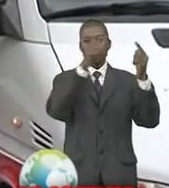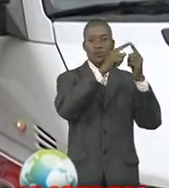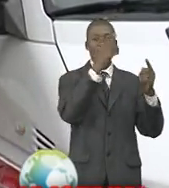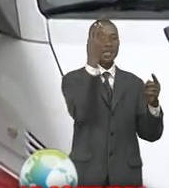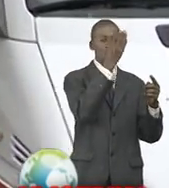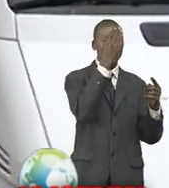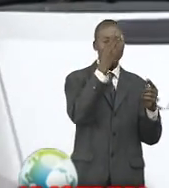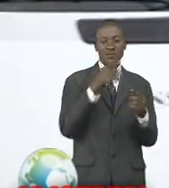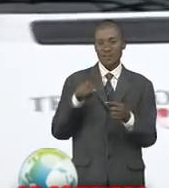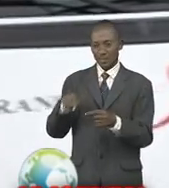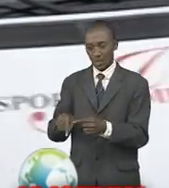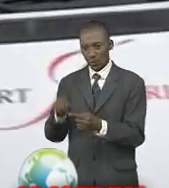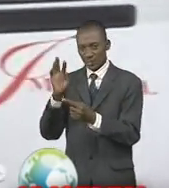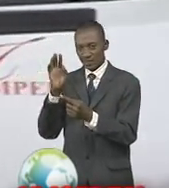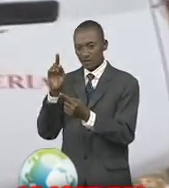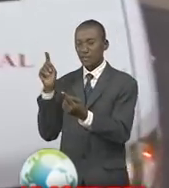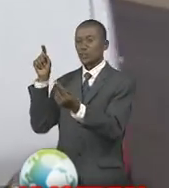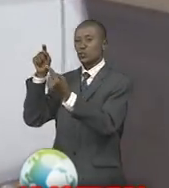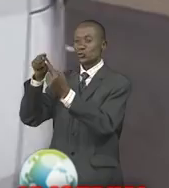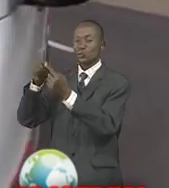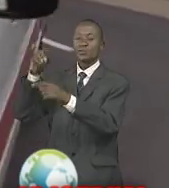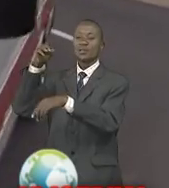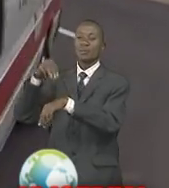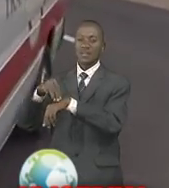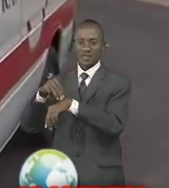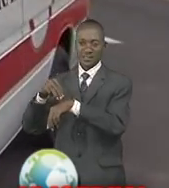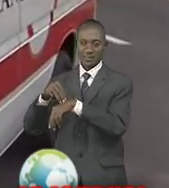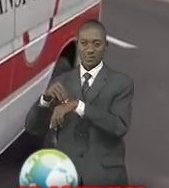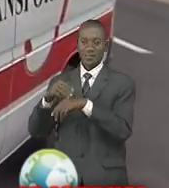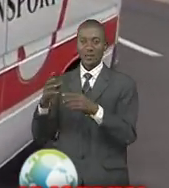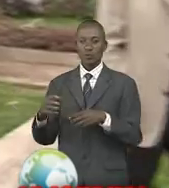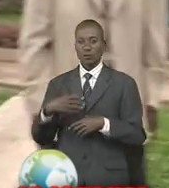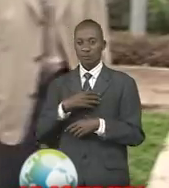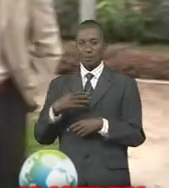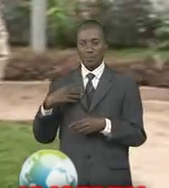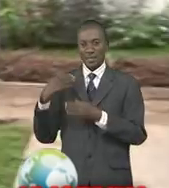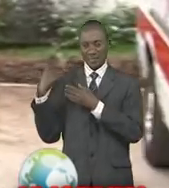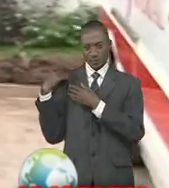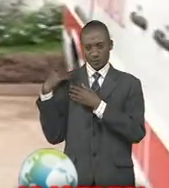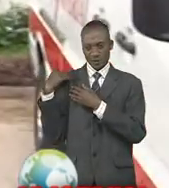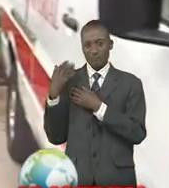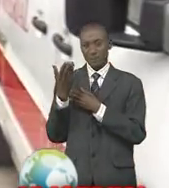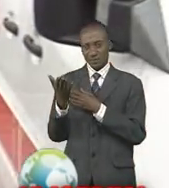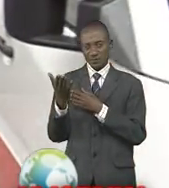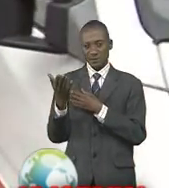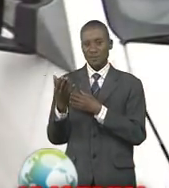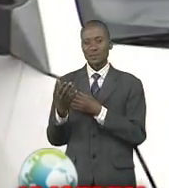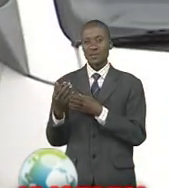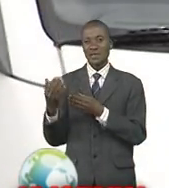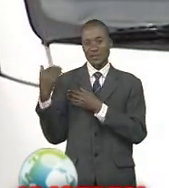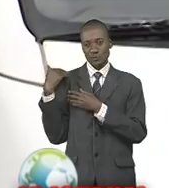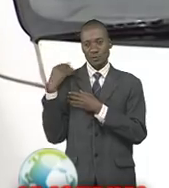le véhicule de qualité pour des routes modernisées, a précisé la Princesse Odette Maniema Kreping, PDG de cette